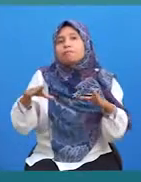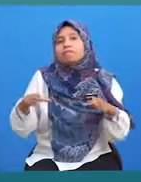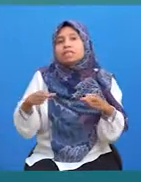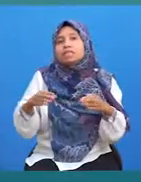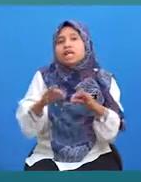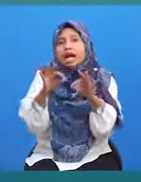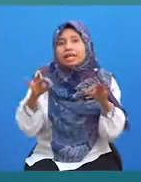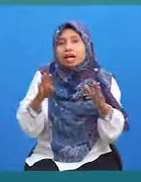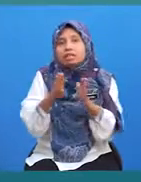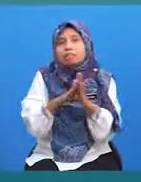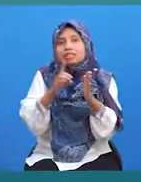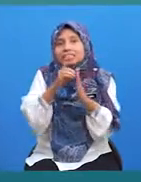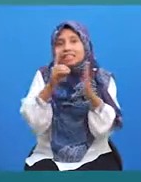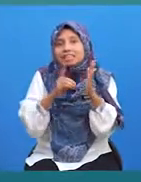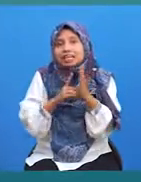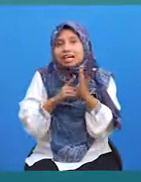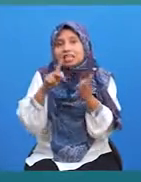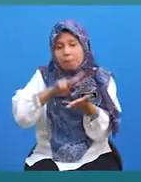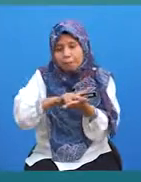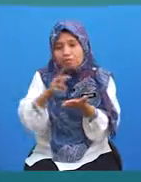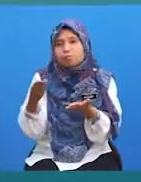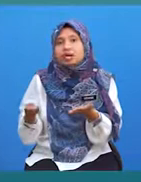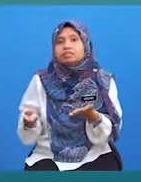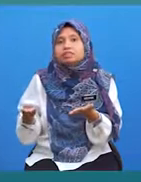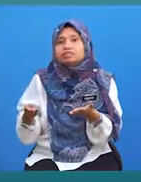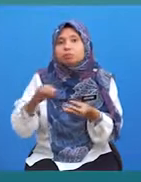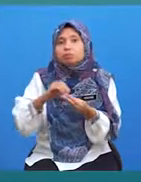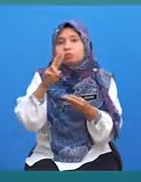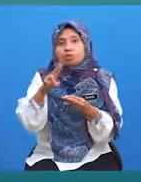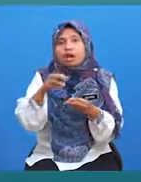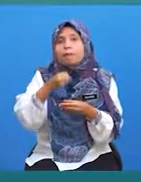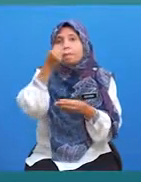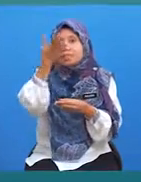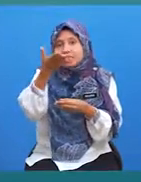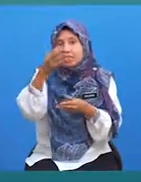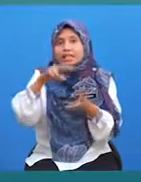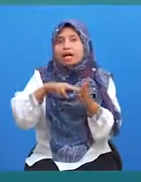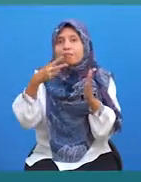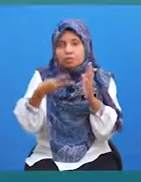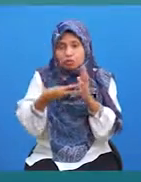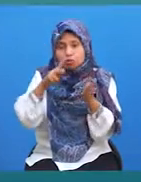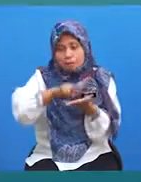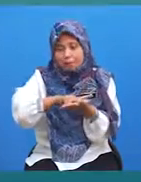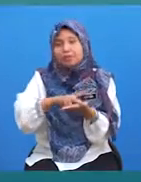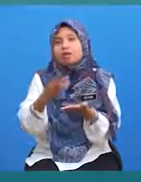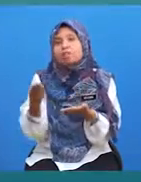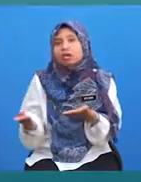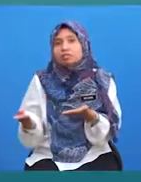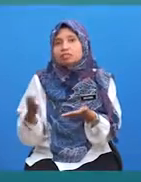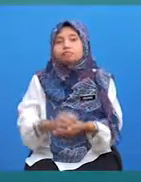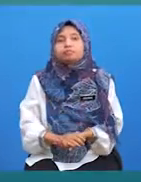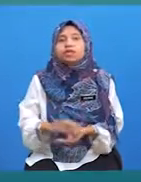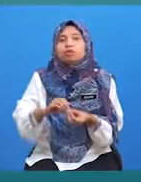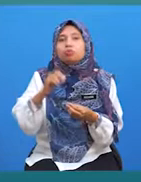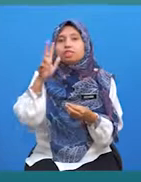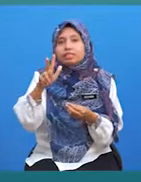ayat berdasarkan peribahasa. Yang kedua, menyatakan maksud peribahasa.